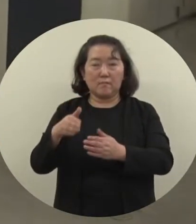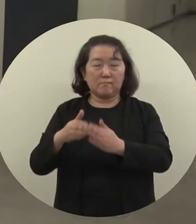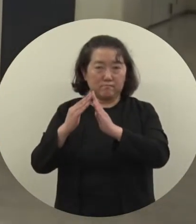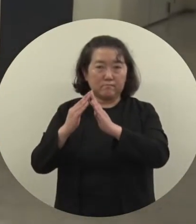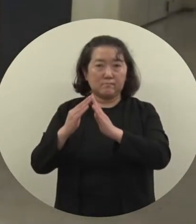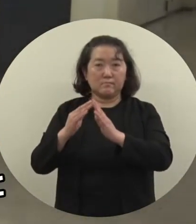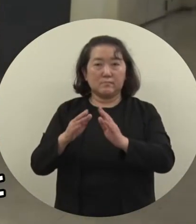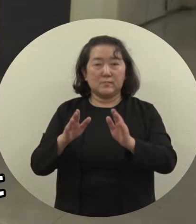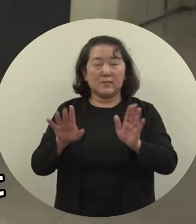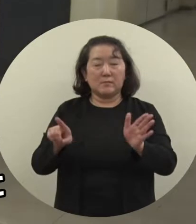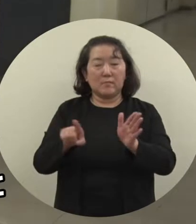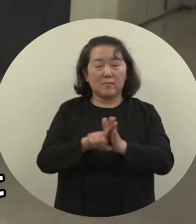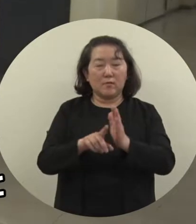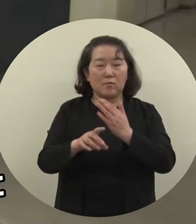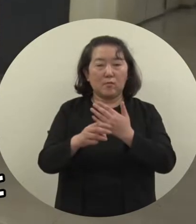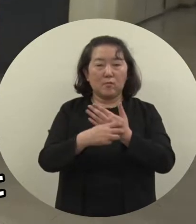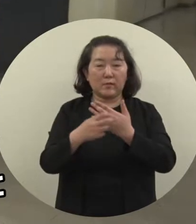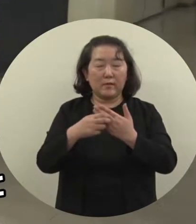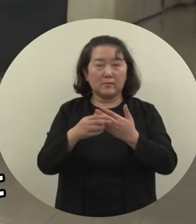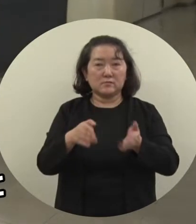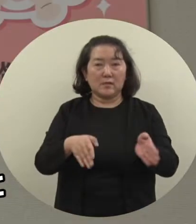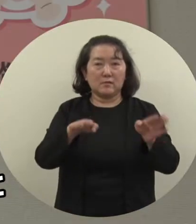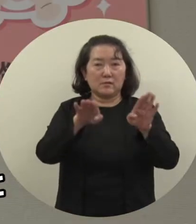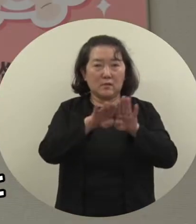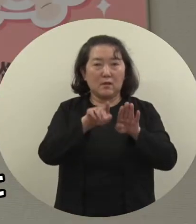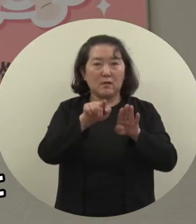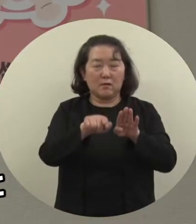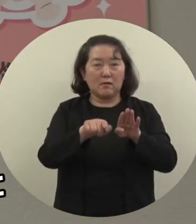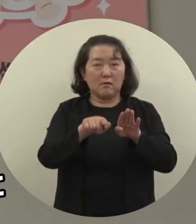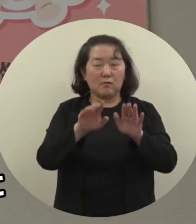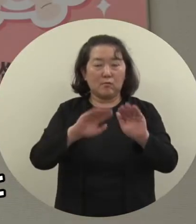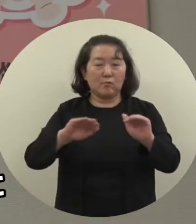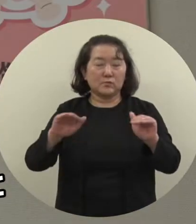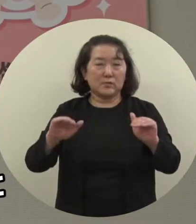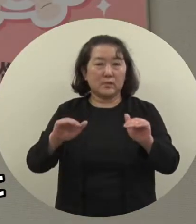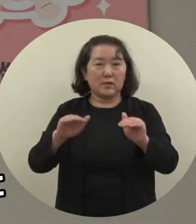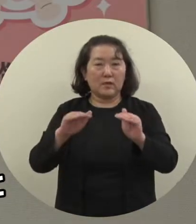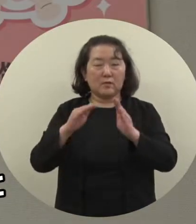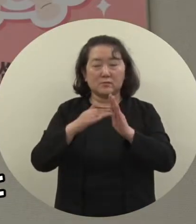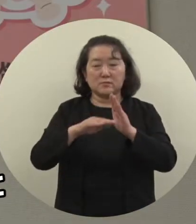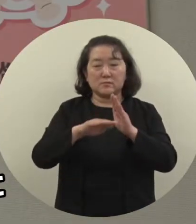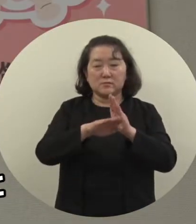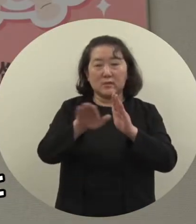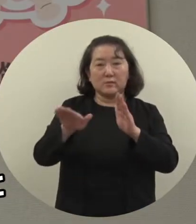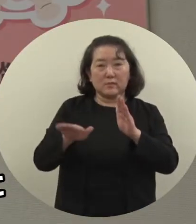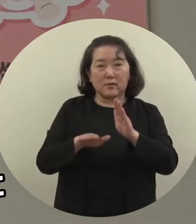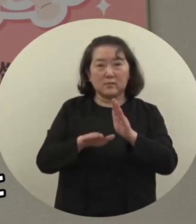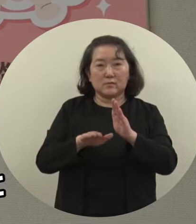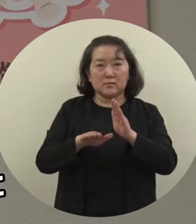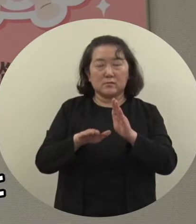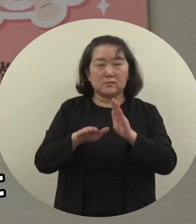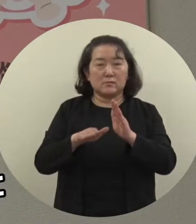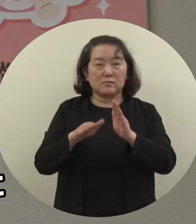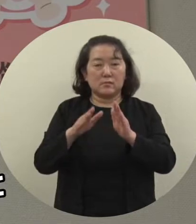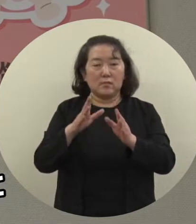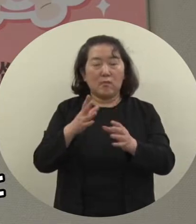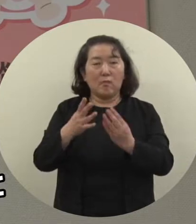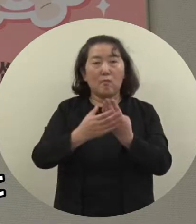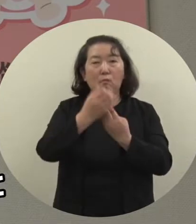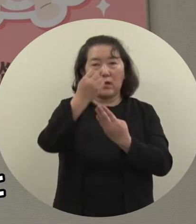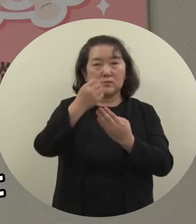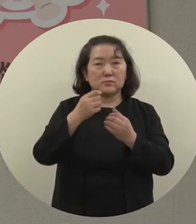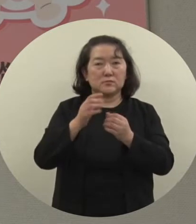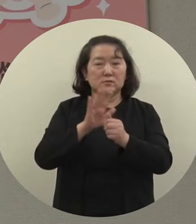、これまで中央保健センターにありました子育て世代包括支援センターバリハート